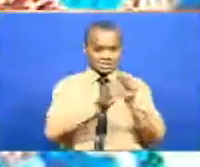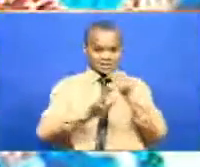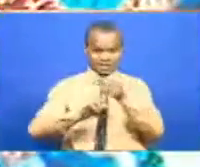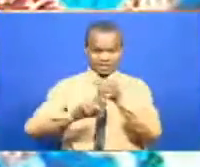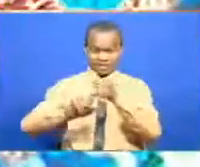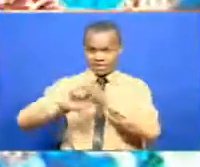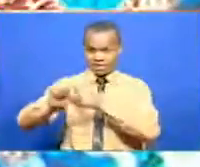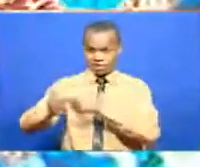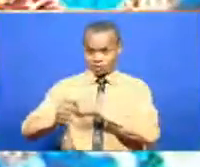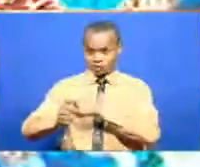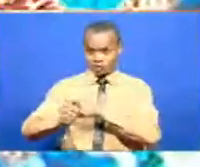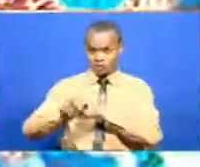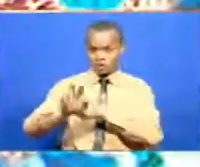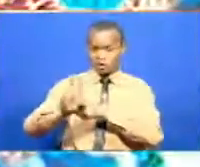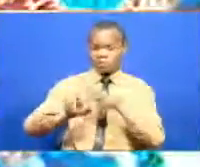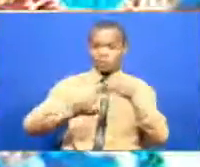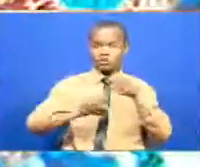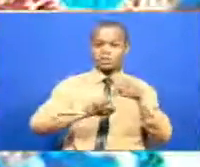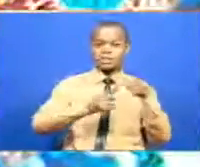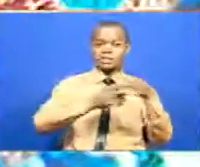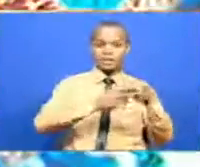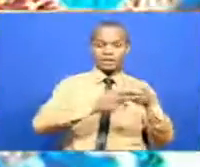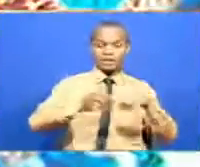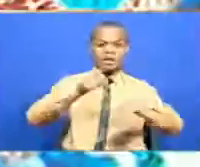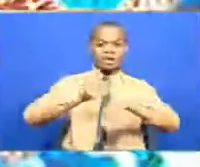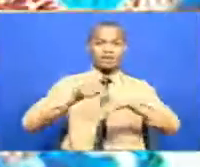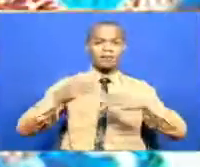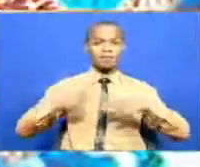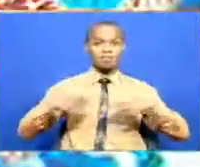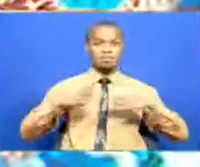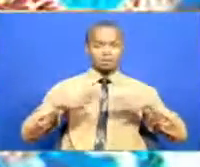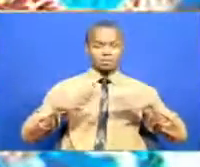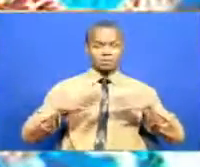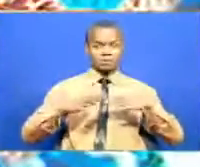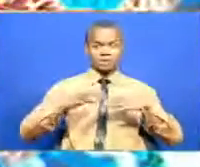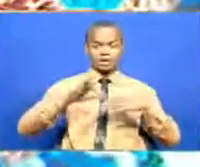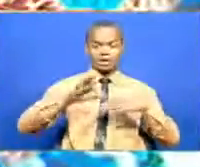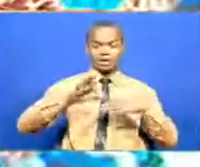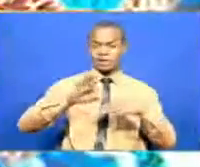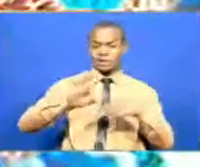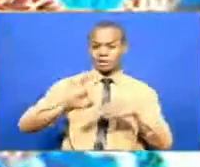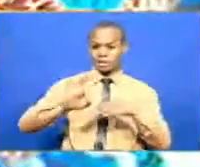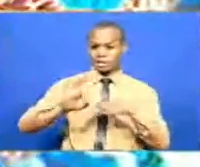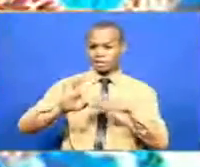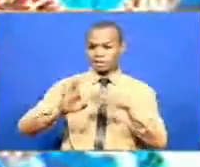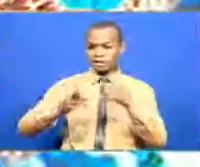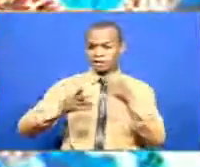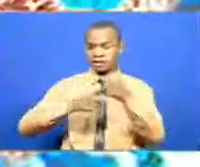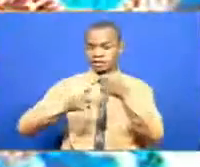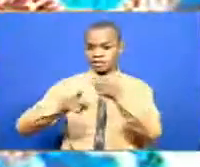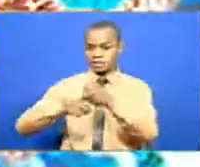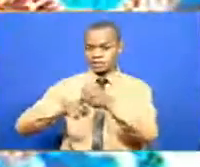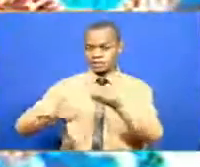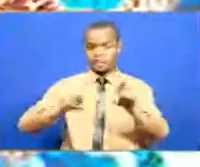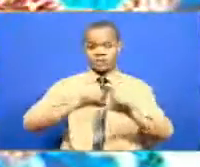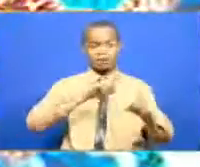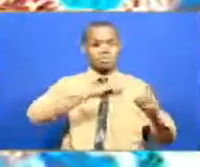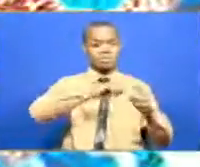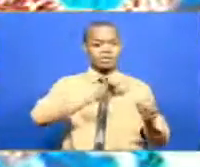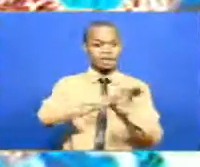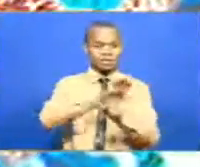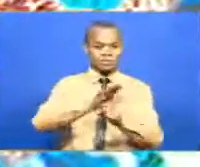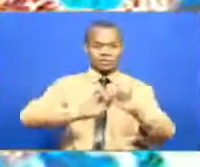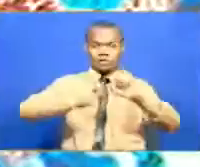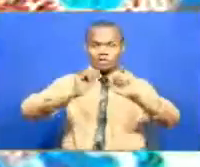16268 leo baada ya watu 667 zaidi kuthibitishwa kuwa na virusi hivyo. Wagonjwa hao wapya